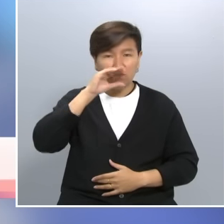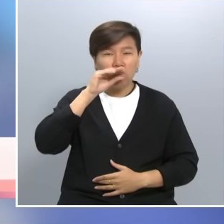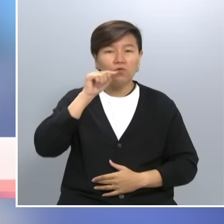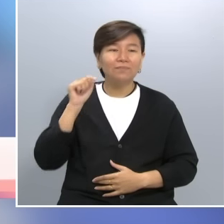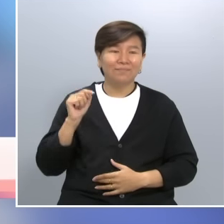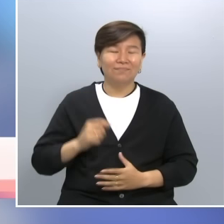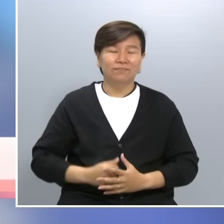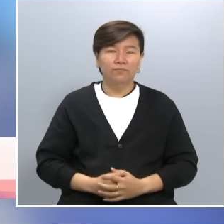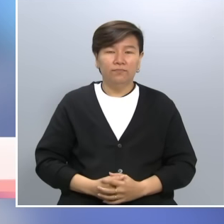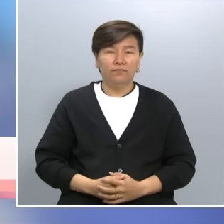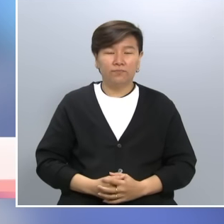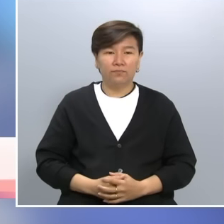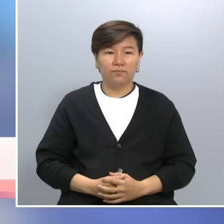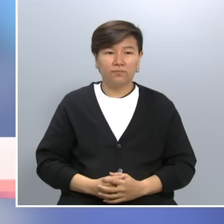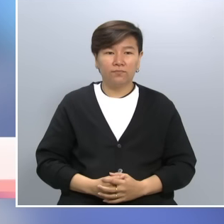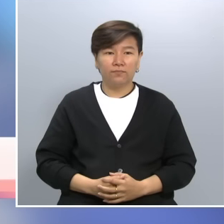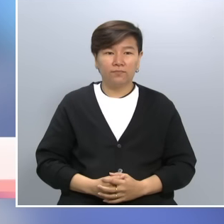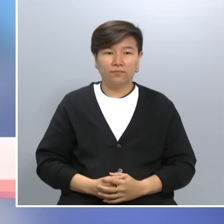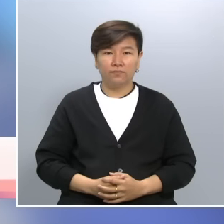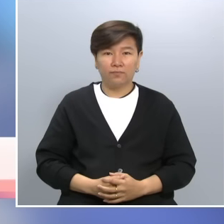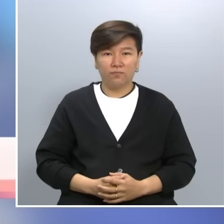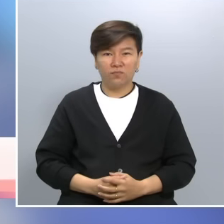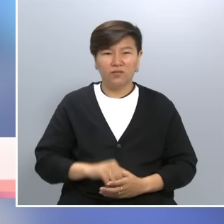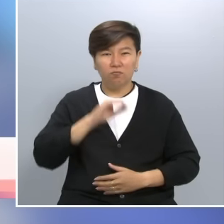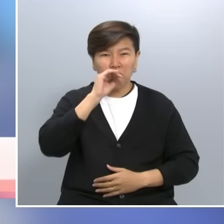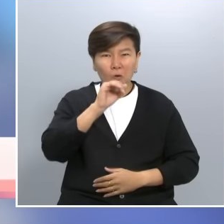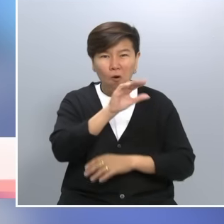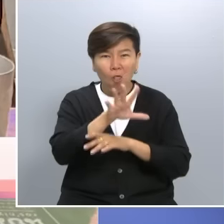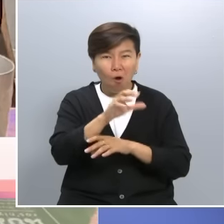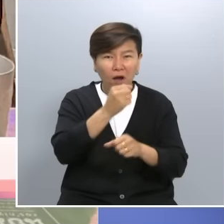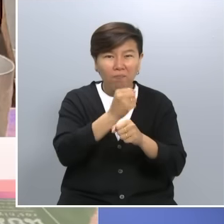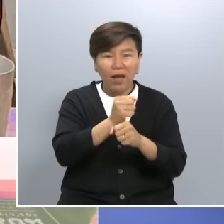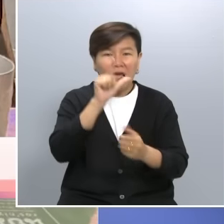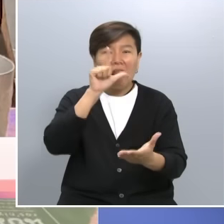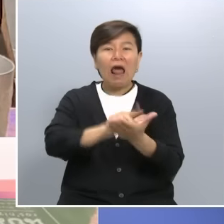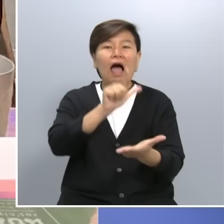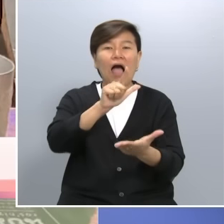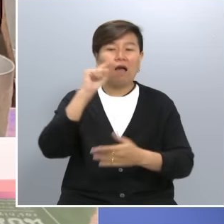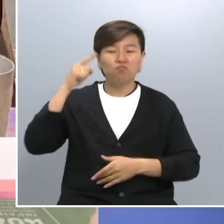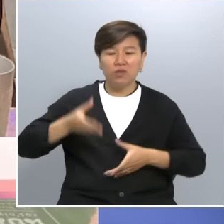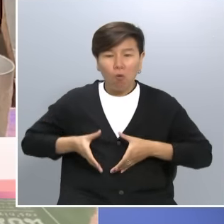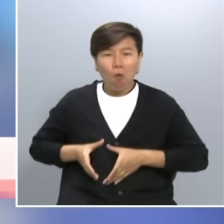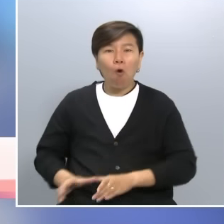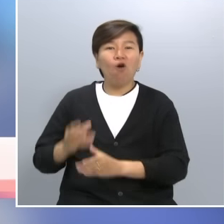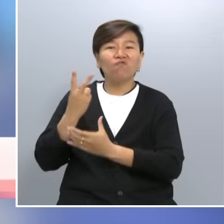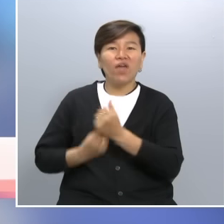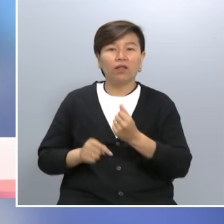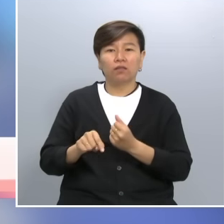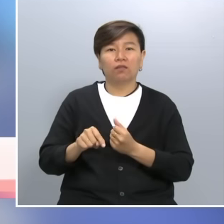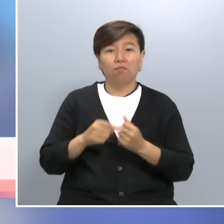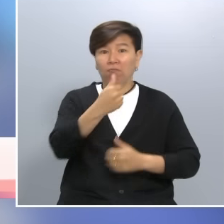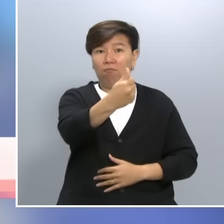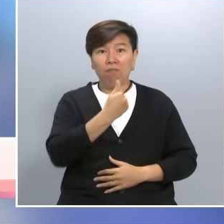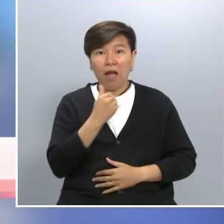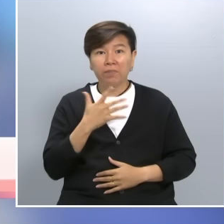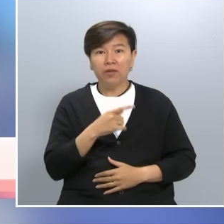อืมเนี่ยค่ะลางานบอกที่ทำงานว่าต้องลาเมียคลอดลูกอืแต่ไม่ได้ไปอยู่กับเมียนะคะค่ะไปอยู่